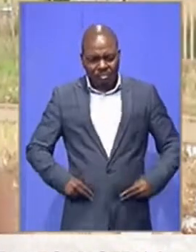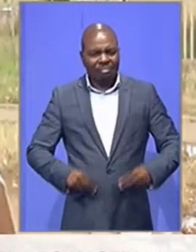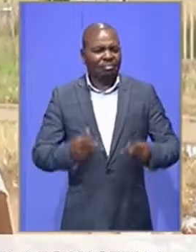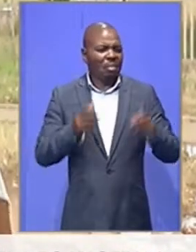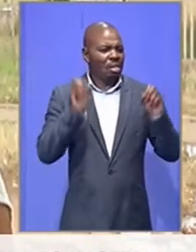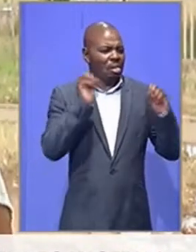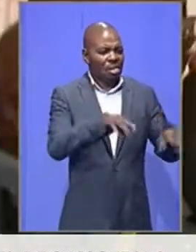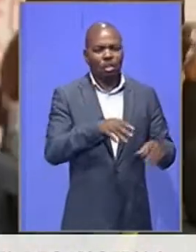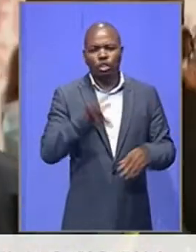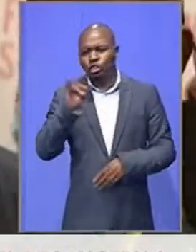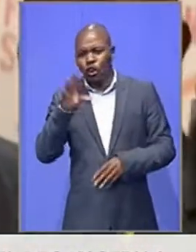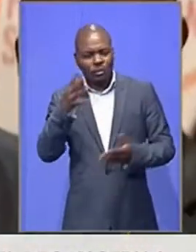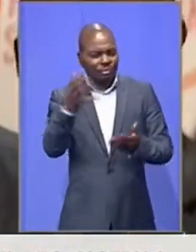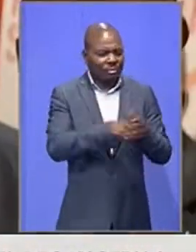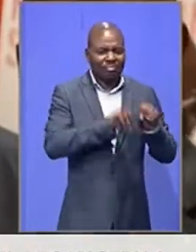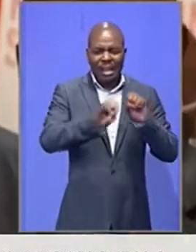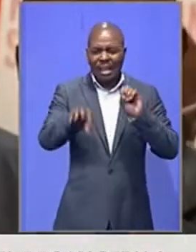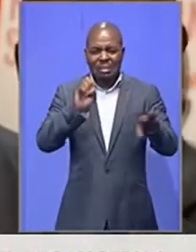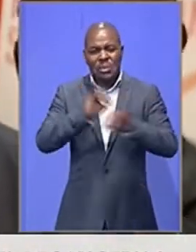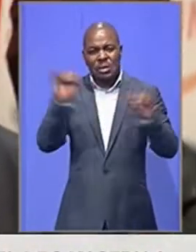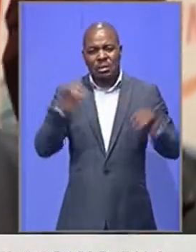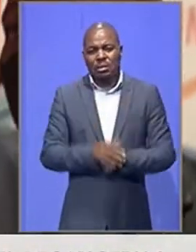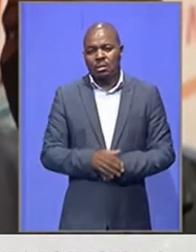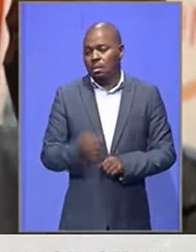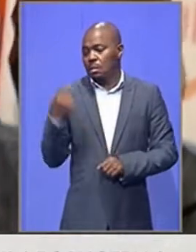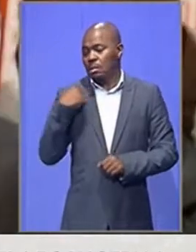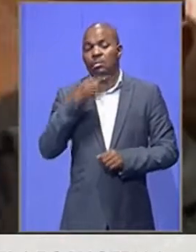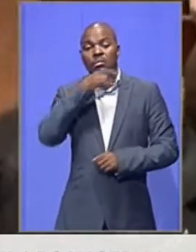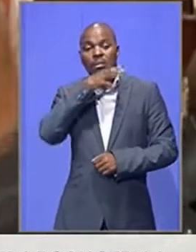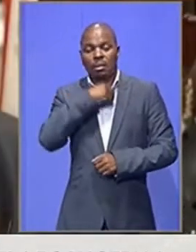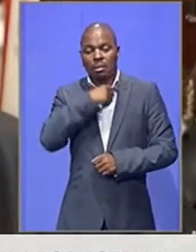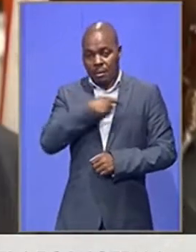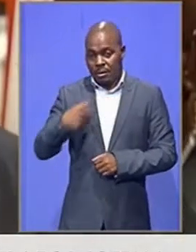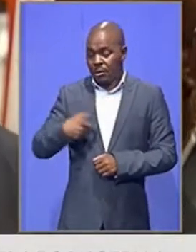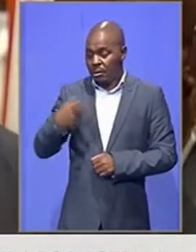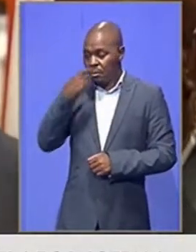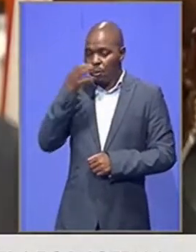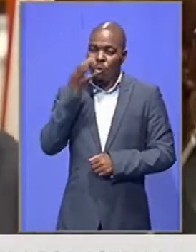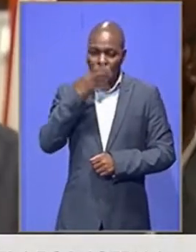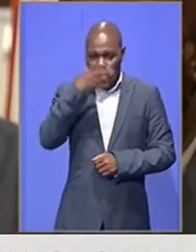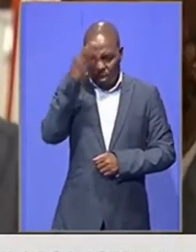dijarata di tlhakatlhakane. Ka la matlhatso Presidente Cyril Ramaphosa o ne a tlhalosa fa puso e tla lwantsha